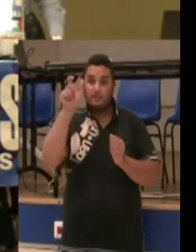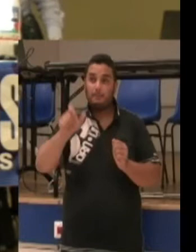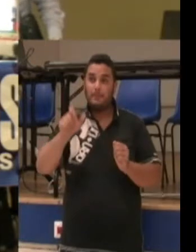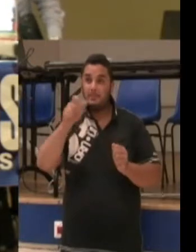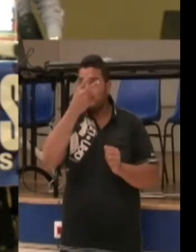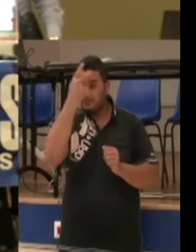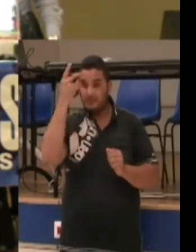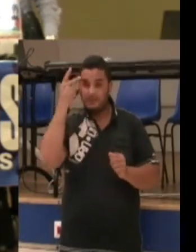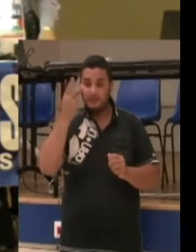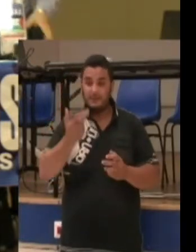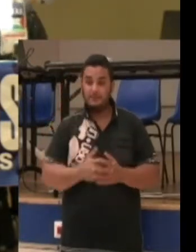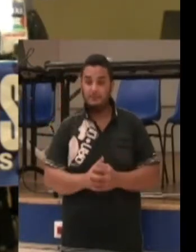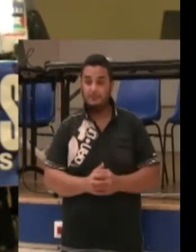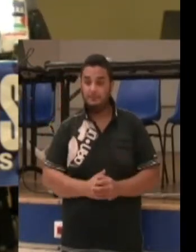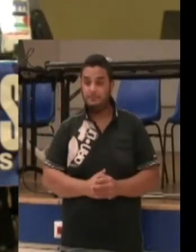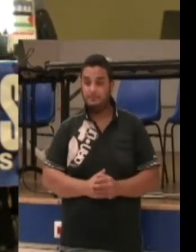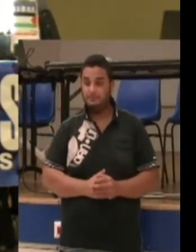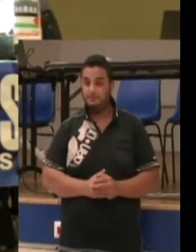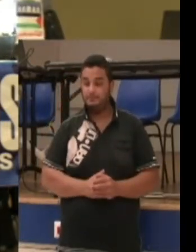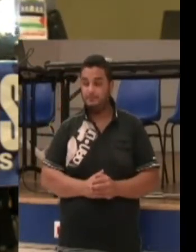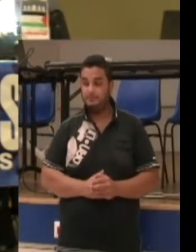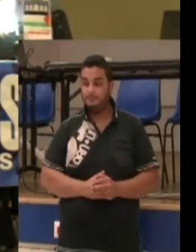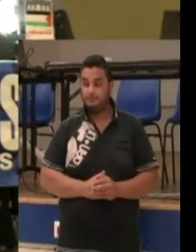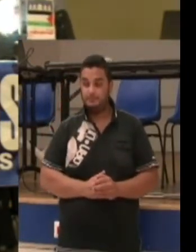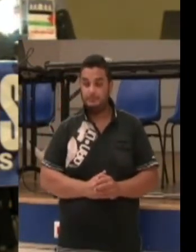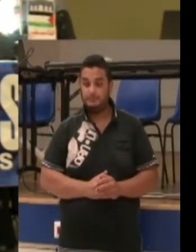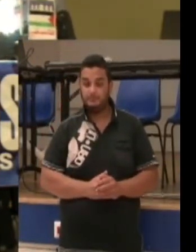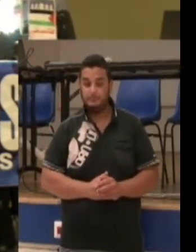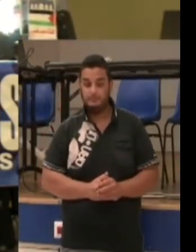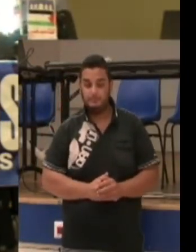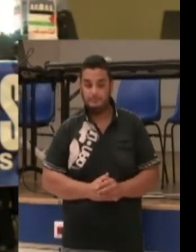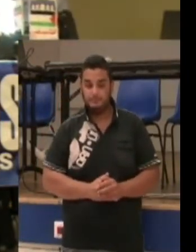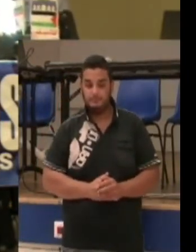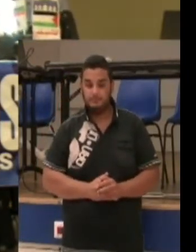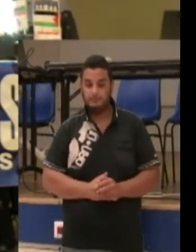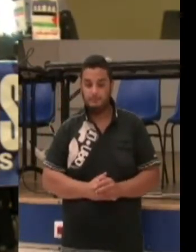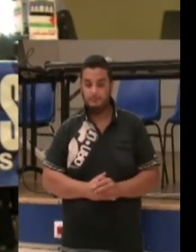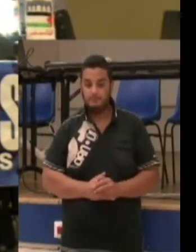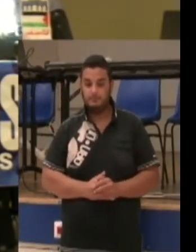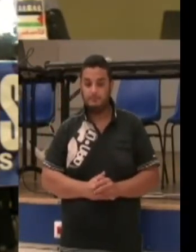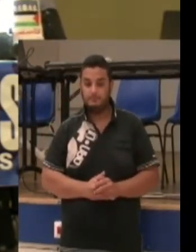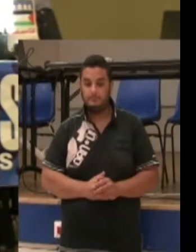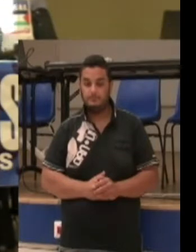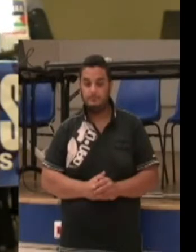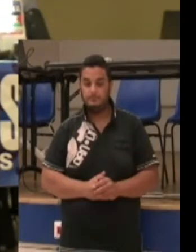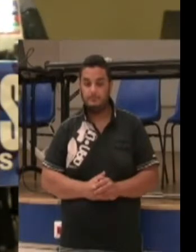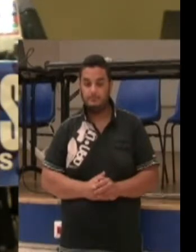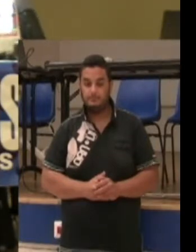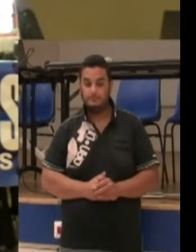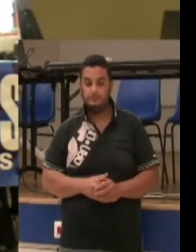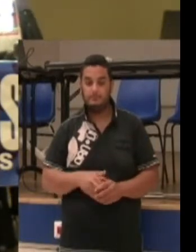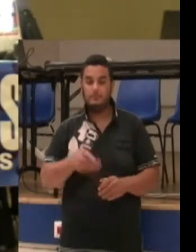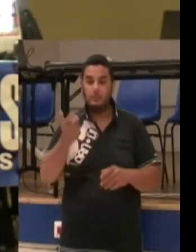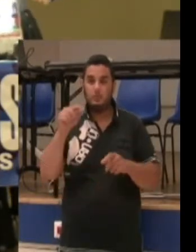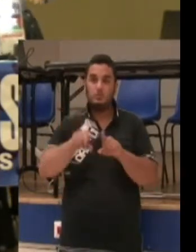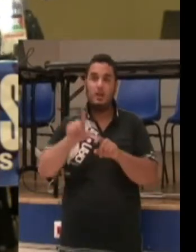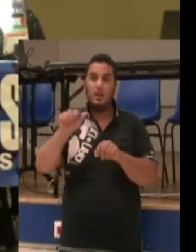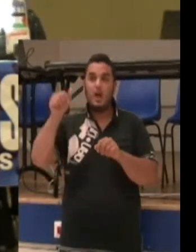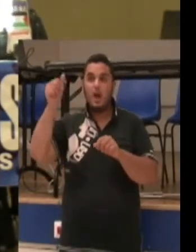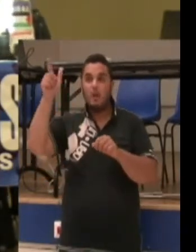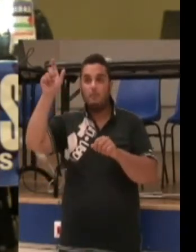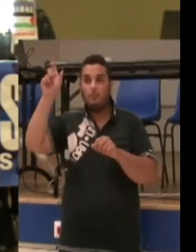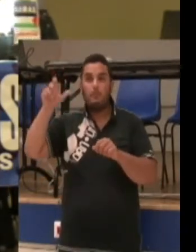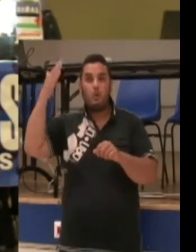avec la Palestine, et on milite avec aussi des autres juristes et avocats